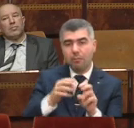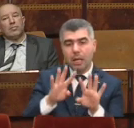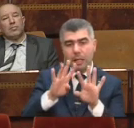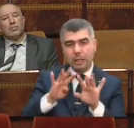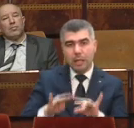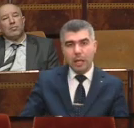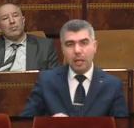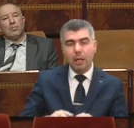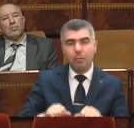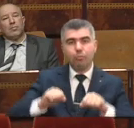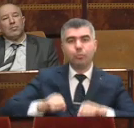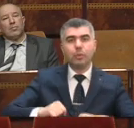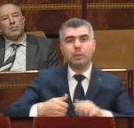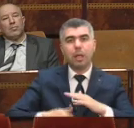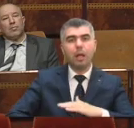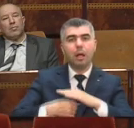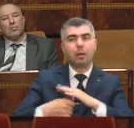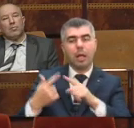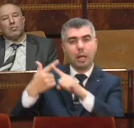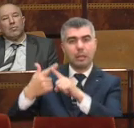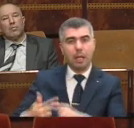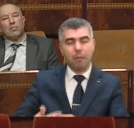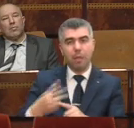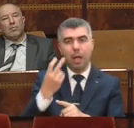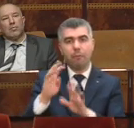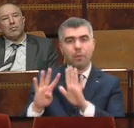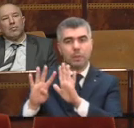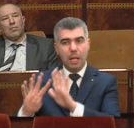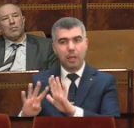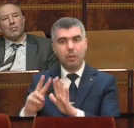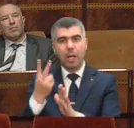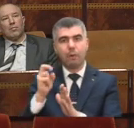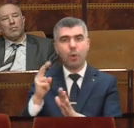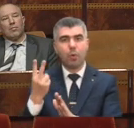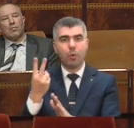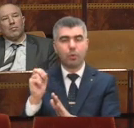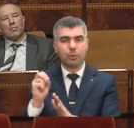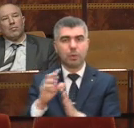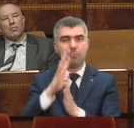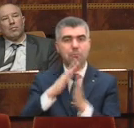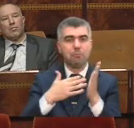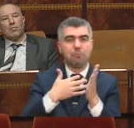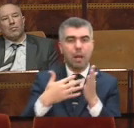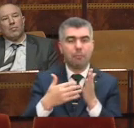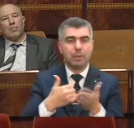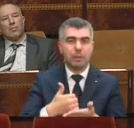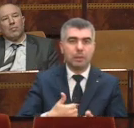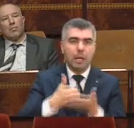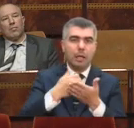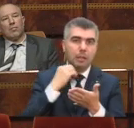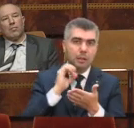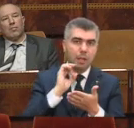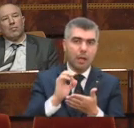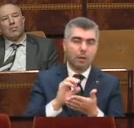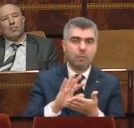عن المجلس الأعلى للحسابات برسم سنتي 19-20 في الشق المتعلق بالبرنامج الوطني لتدبير النفايات والنفايات الممثلة